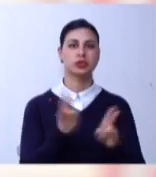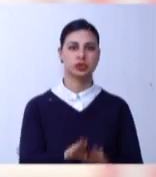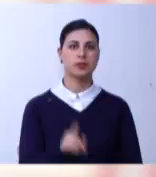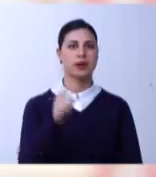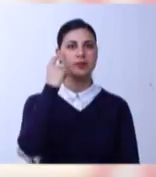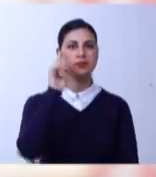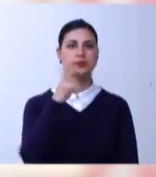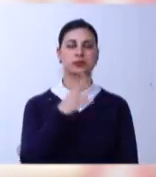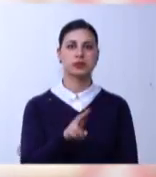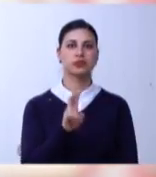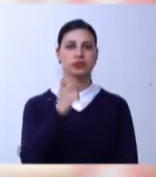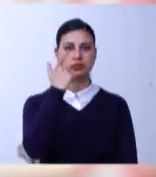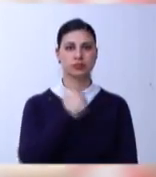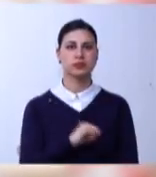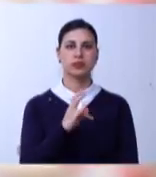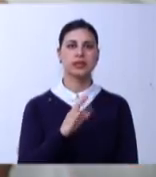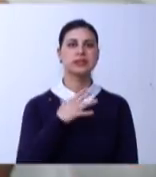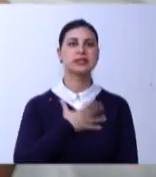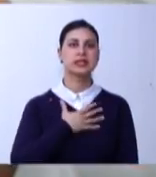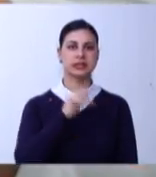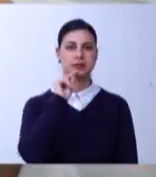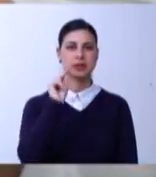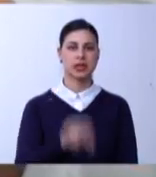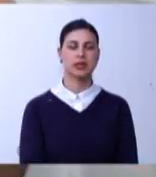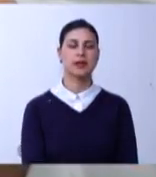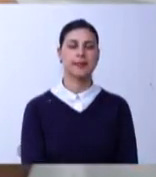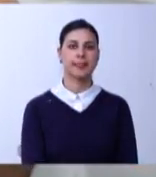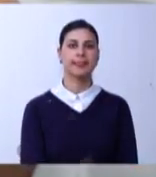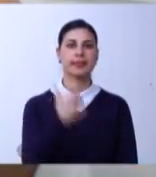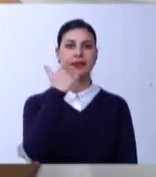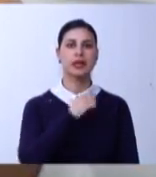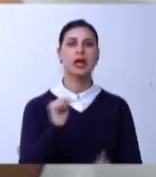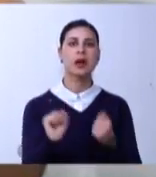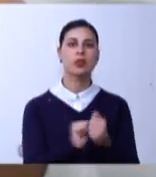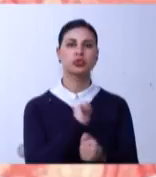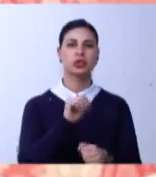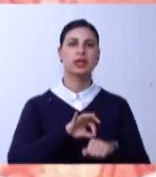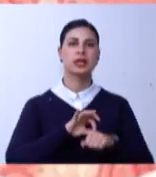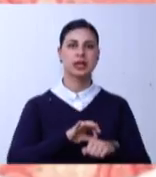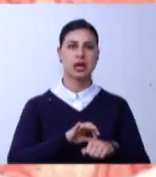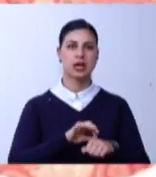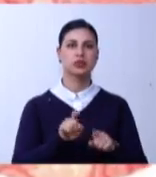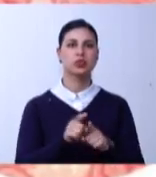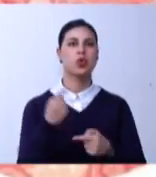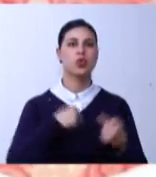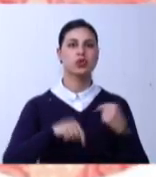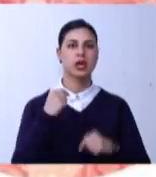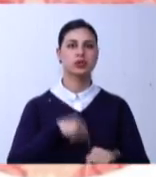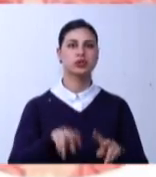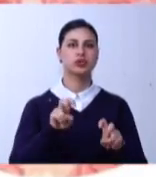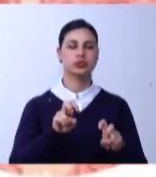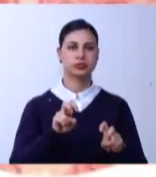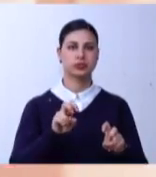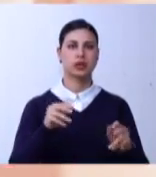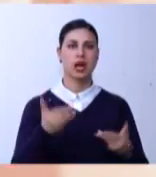ღარიბი ნუტრიციული სტატუსის ან სტრესის ბრალია. გამომშრალი, გაღიზიანებული კანი მიზეზად ორგანიზმში მიმდინარე